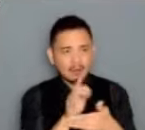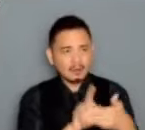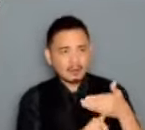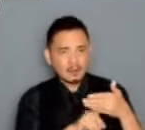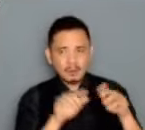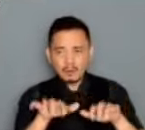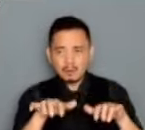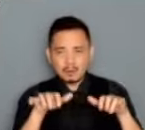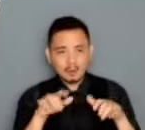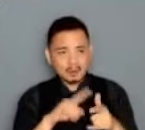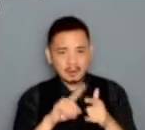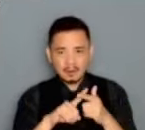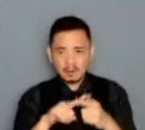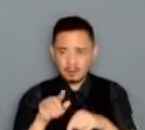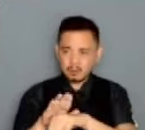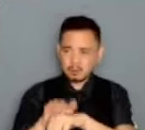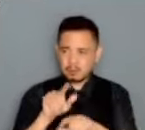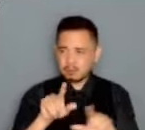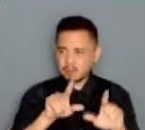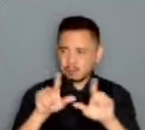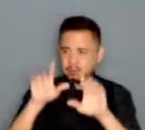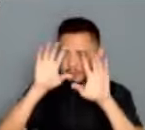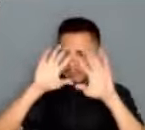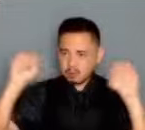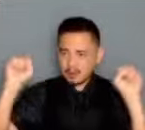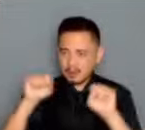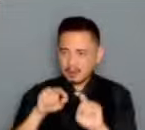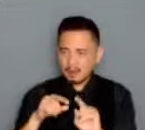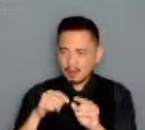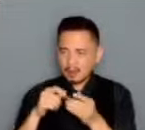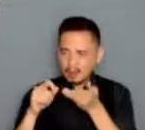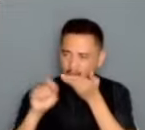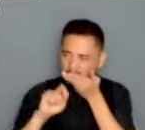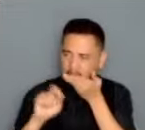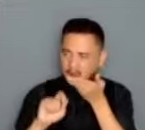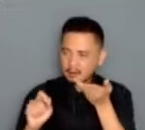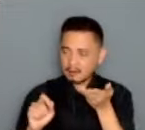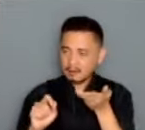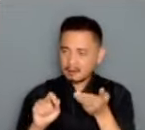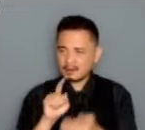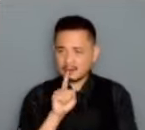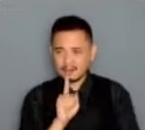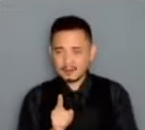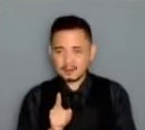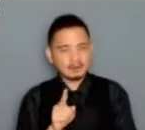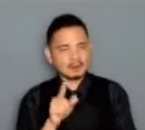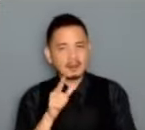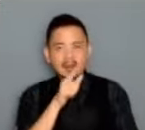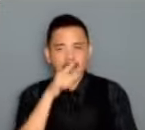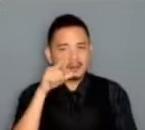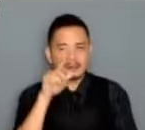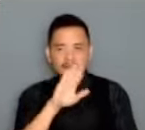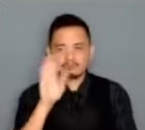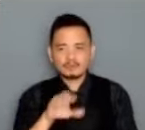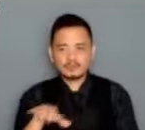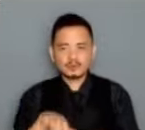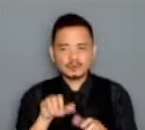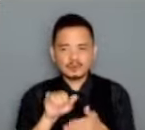mong bangag, di ba, you're going to laugh? Mm-hmm. Tama ba yan? Mm-hmm. Even Lenny never did that. Bilang tao,